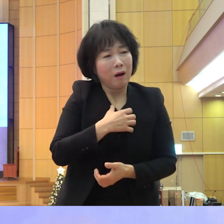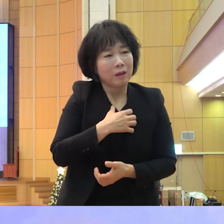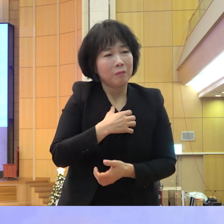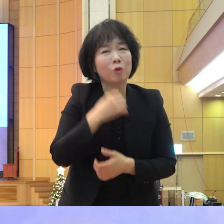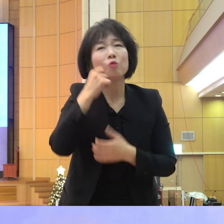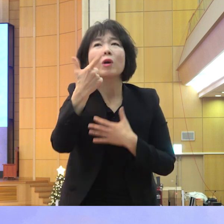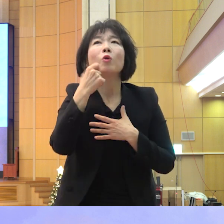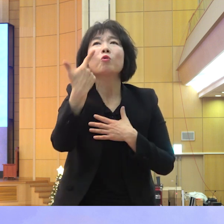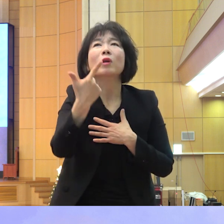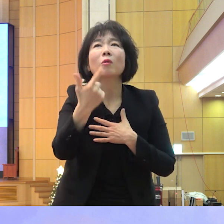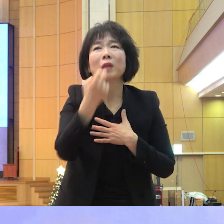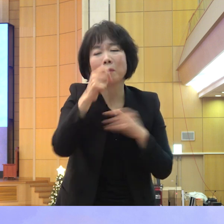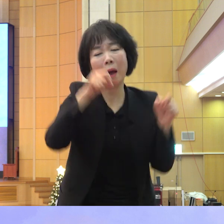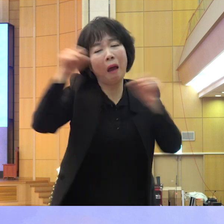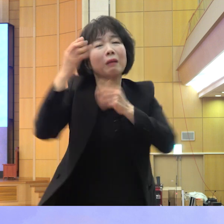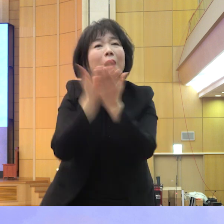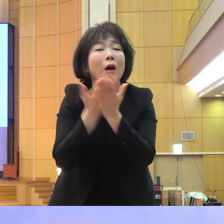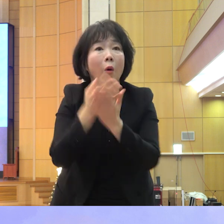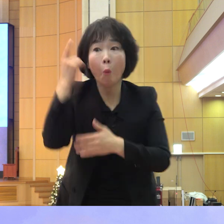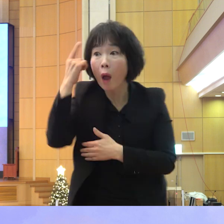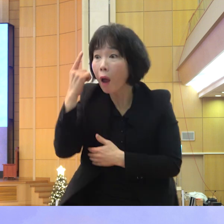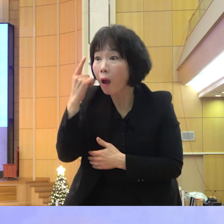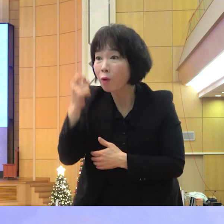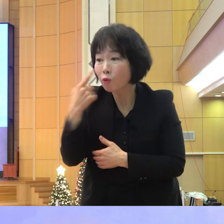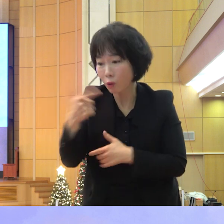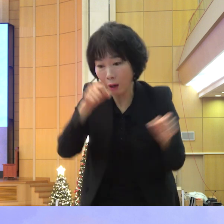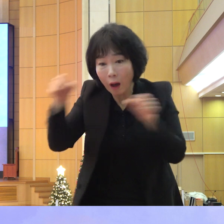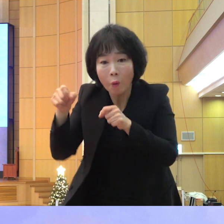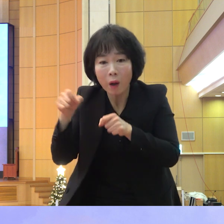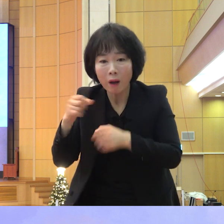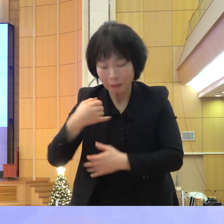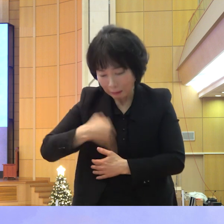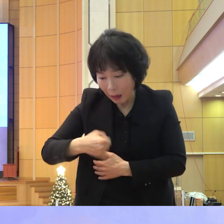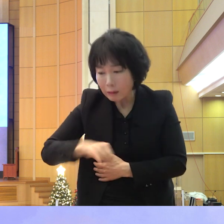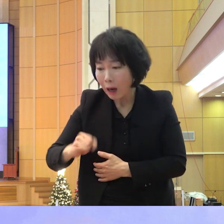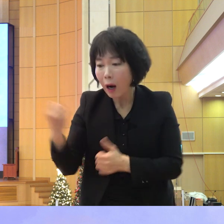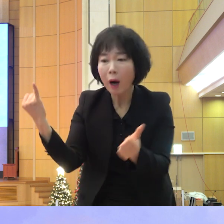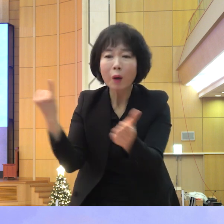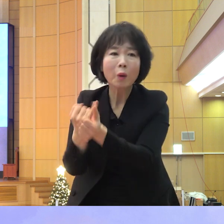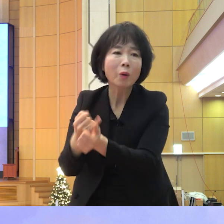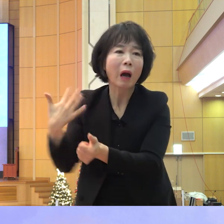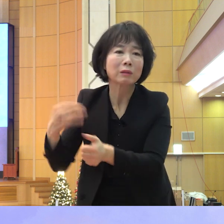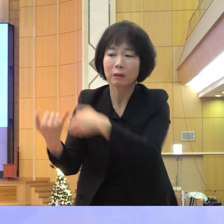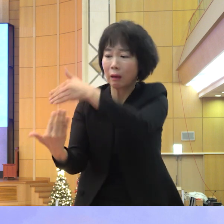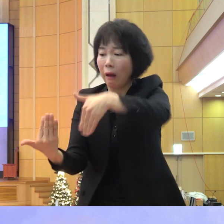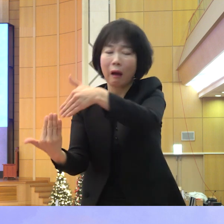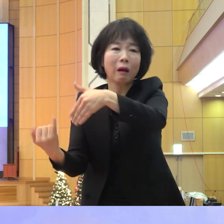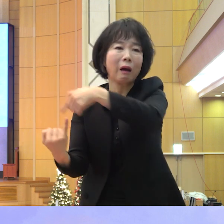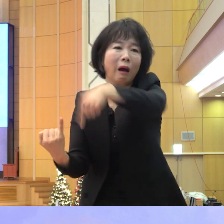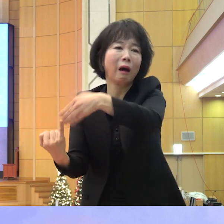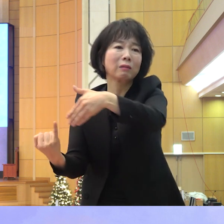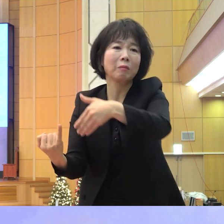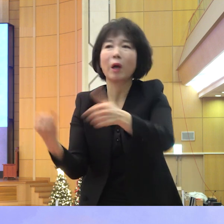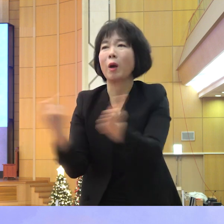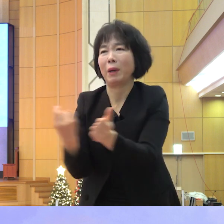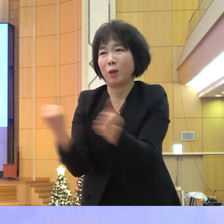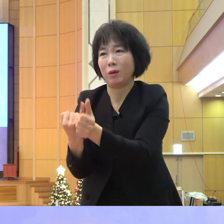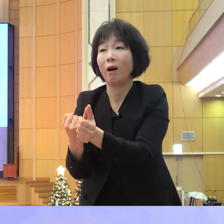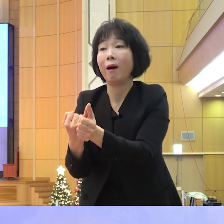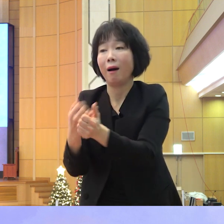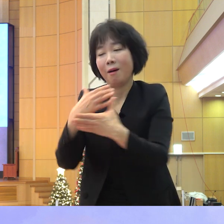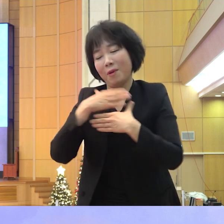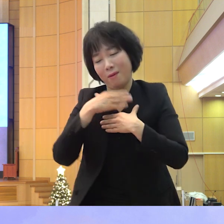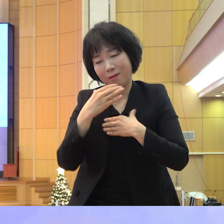죽는 건 죽는데 우리 딸이 지금 외동딸인데 시집 가는 걸 보고 죽어야 된다고 6개월만 살려게 해달라고